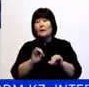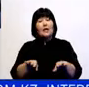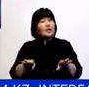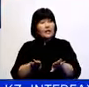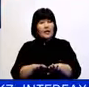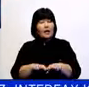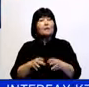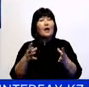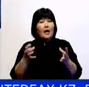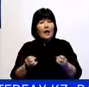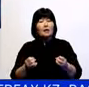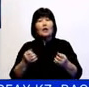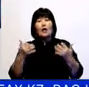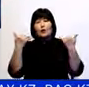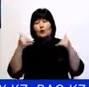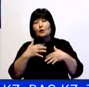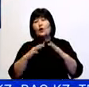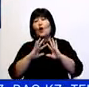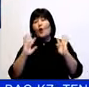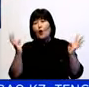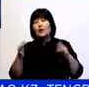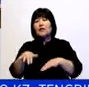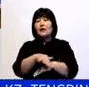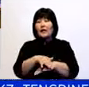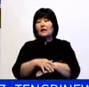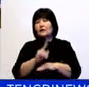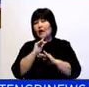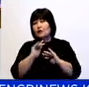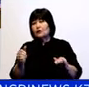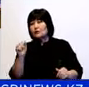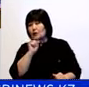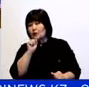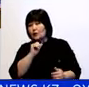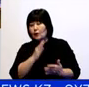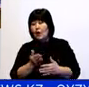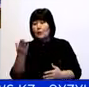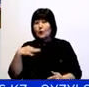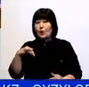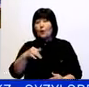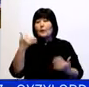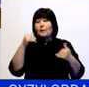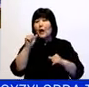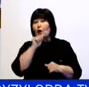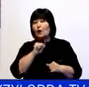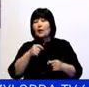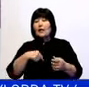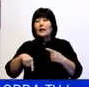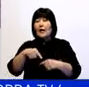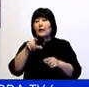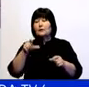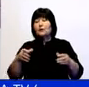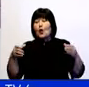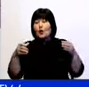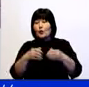Дегенмен әлі де төрттілікке қорадан да, даладан да тыныштық болмай тұр. Былтыр облыста мал ұрлығын кәсіп еткен